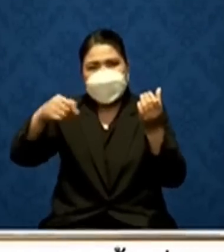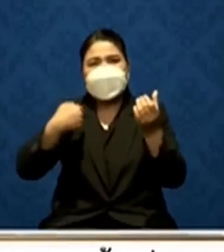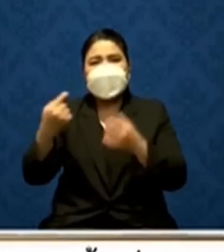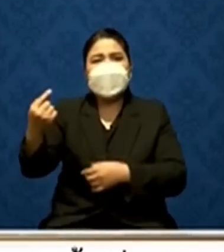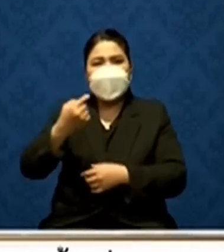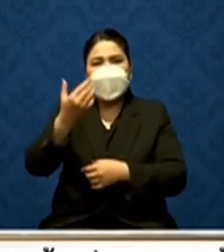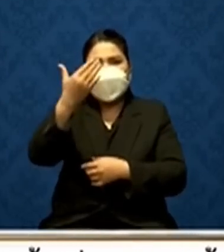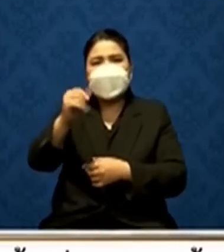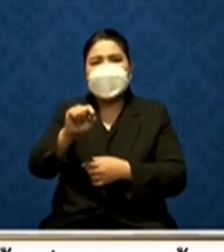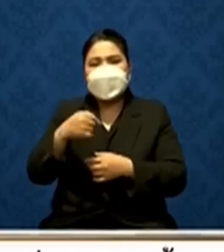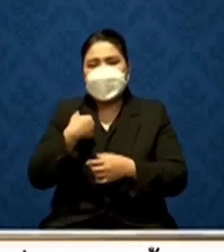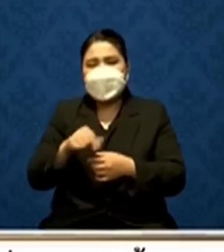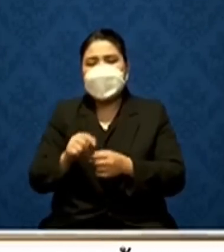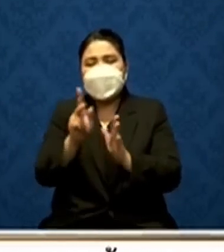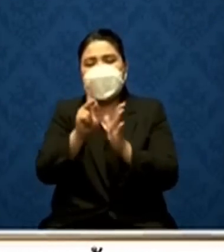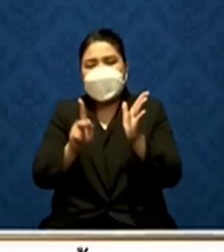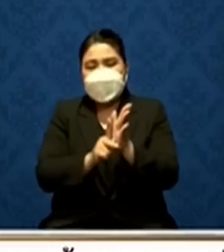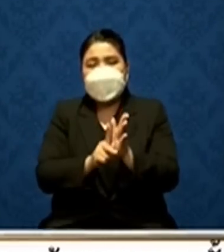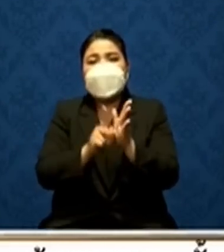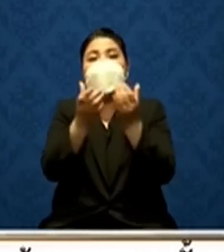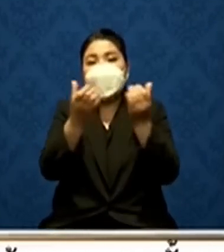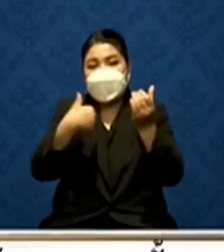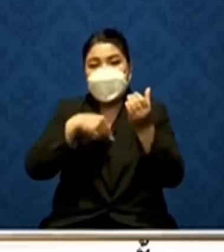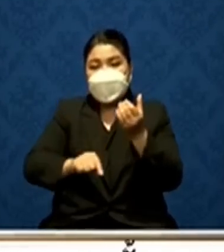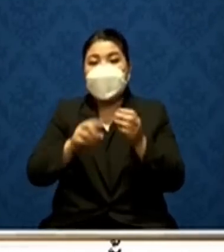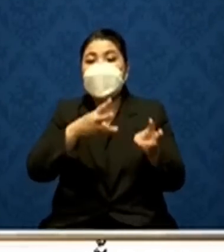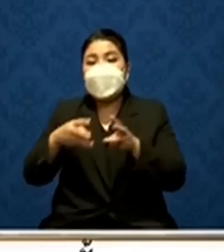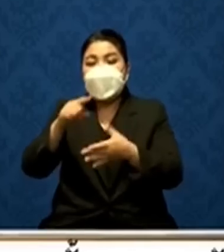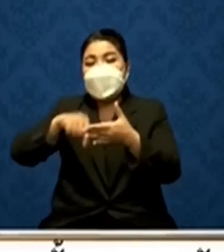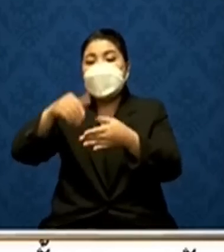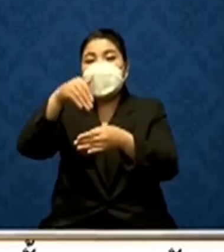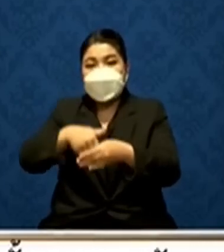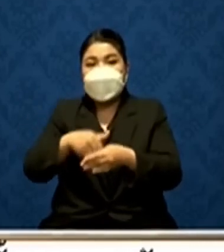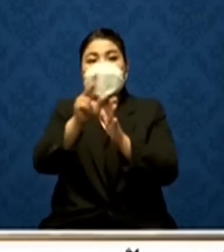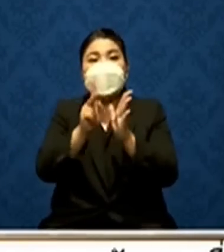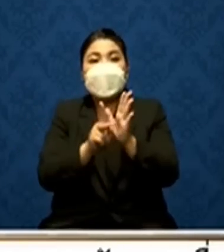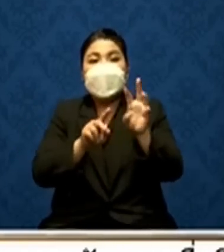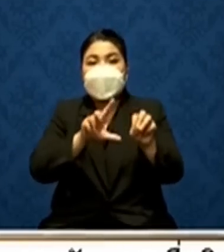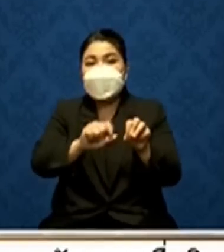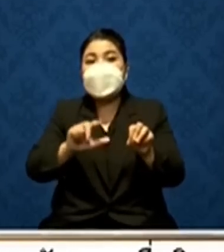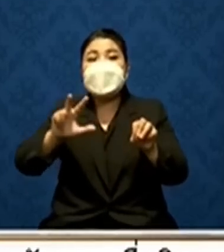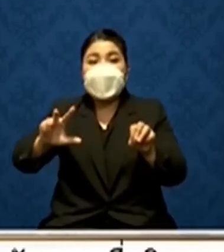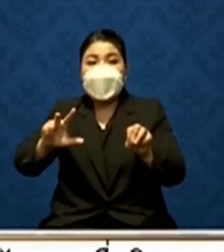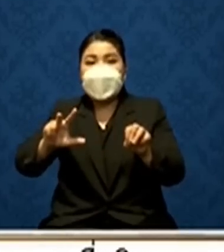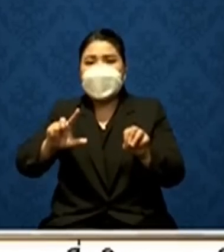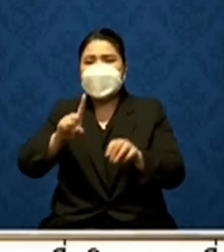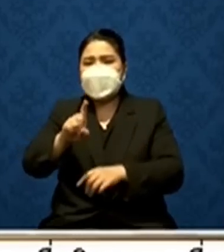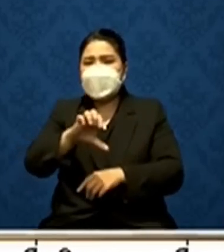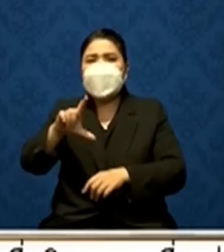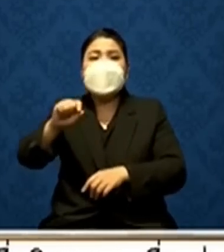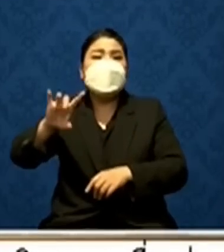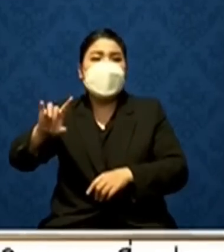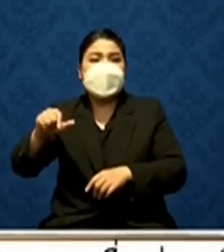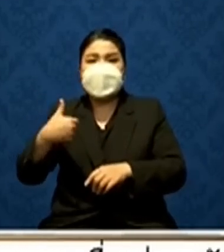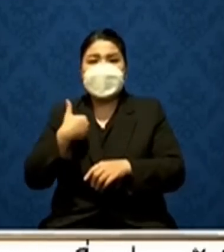การแก้ไขกฎหมายประกอบรัฐธรรมนูญว่าด้วยการเลือกตั้งมาตราที่ 23แก้ไขมาตรา128ไม่ชอบด้วย